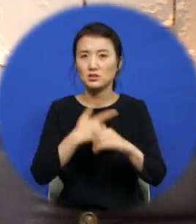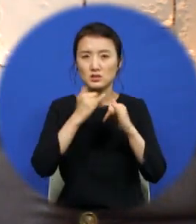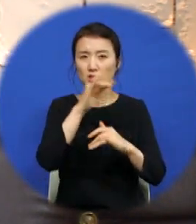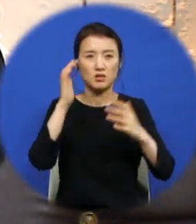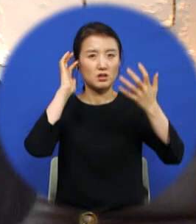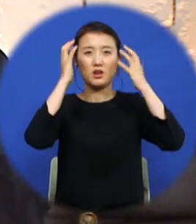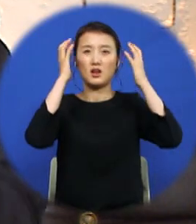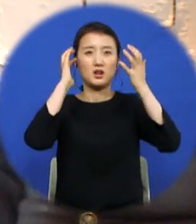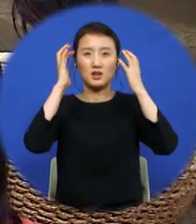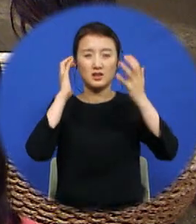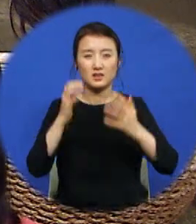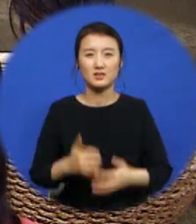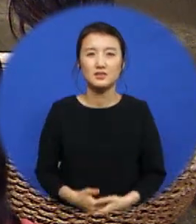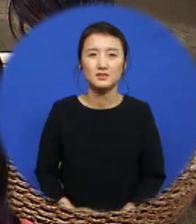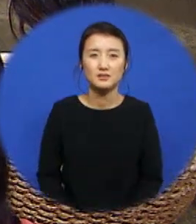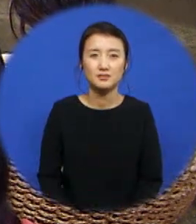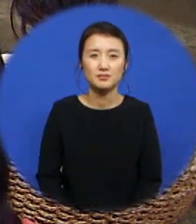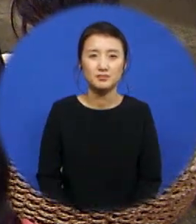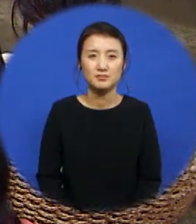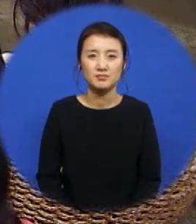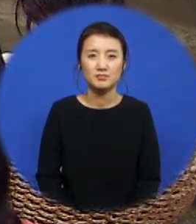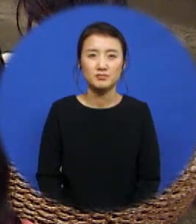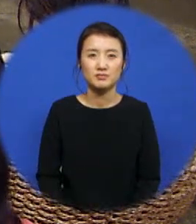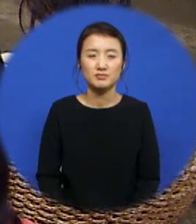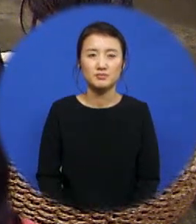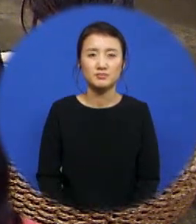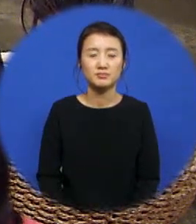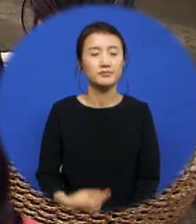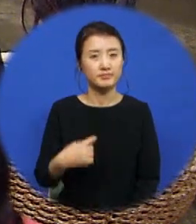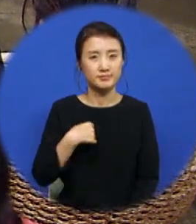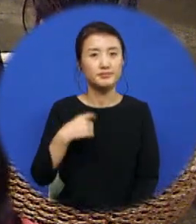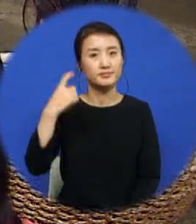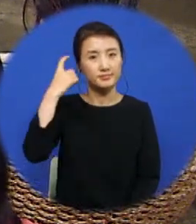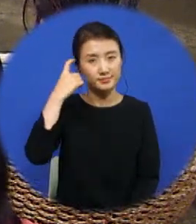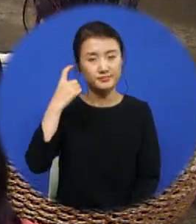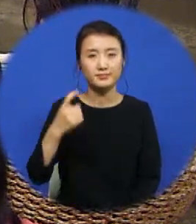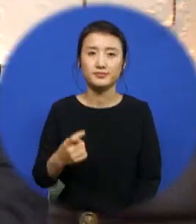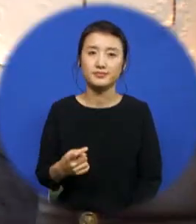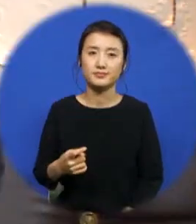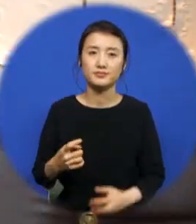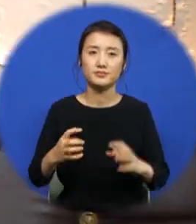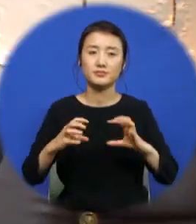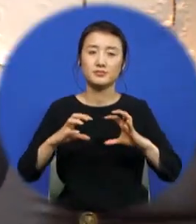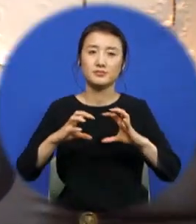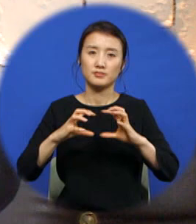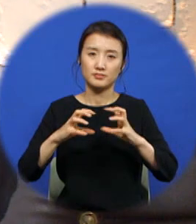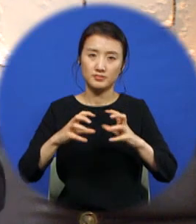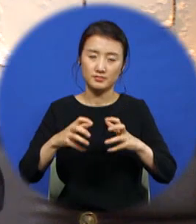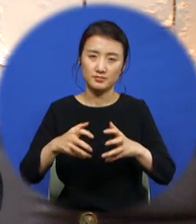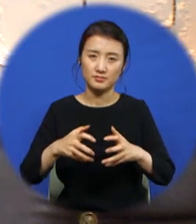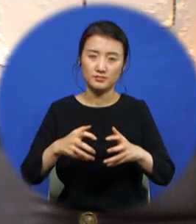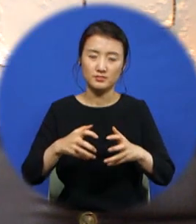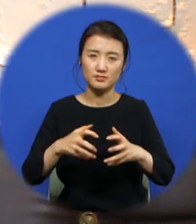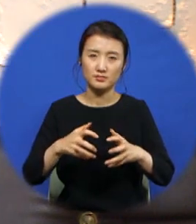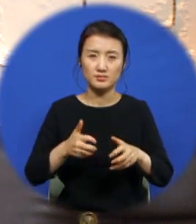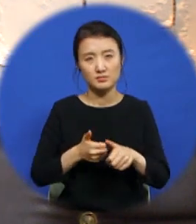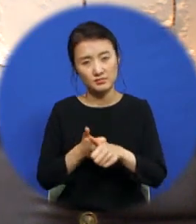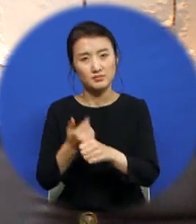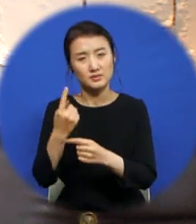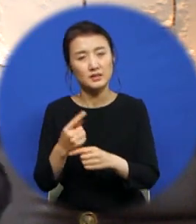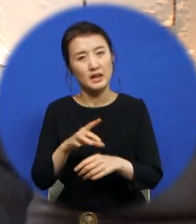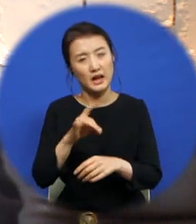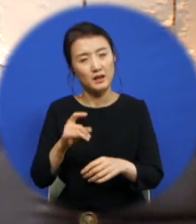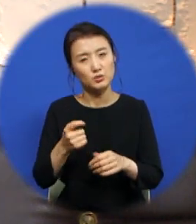거죠 하자 아 근데 제 판단에는 그냥 세상이 가는 쪽으로 가는 것보다는 가끔가다 한 조금